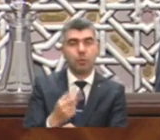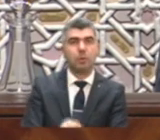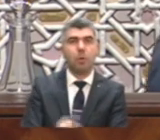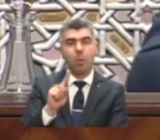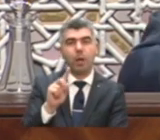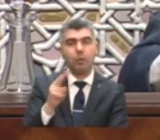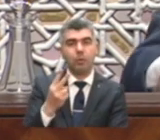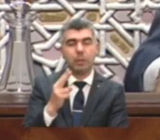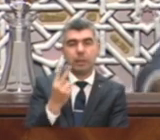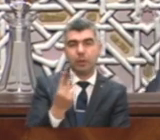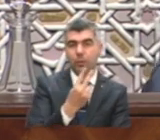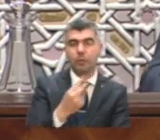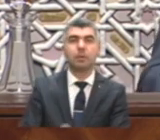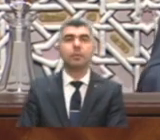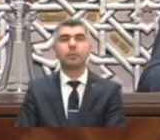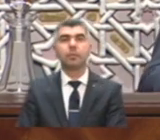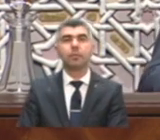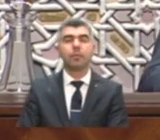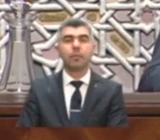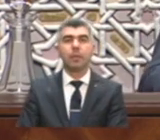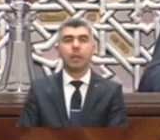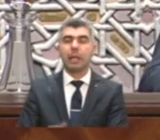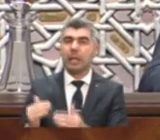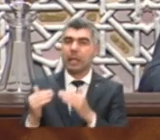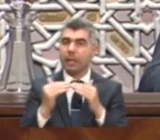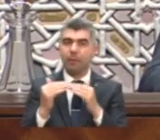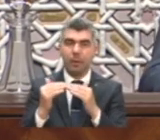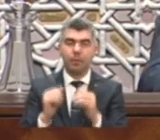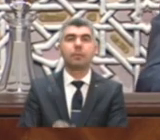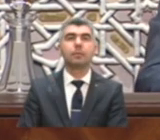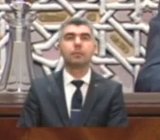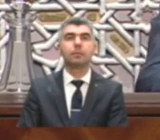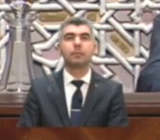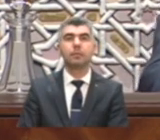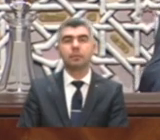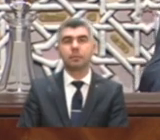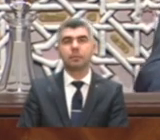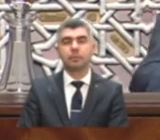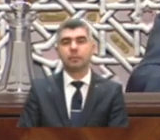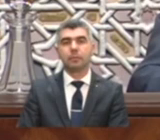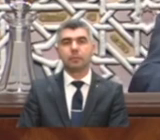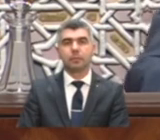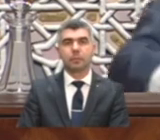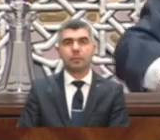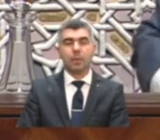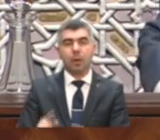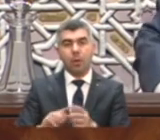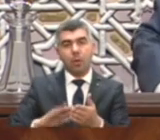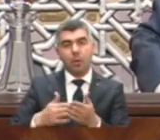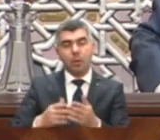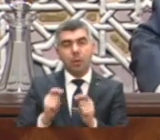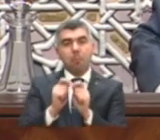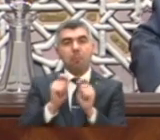21 و22 وهما سؤالين آنيين لهما وحدة الموضوع ويتعلق الأمر بحصيلة المعرض